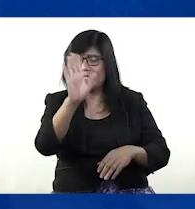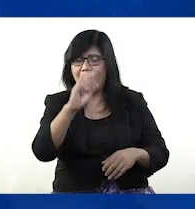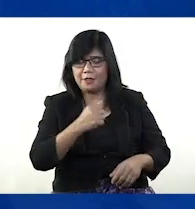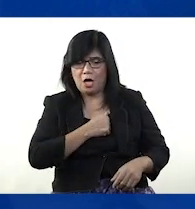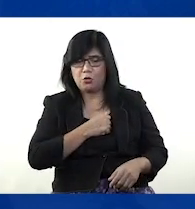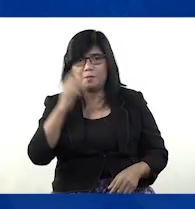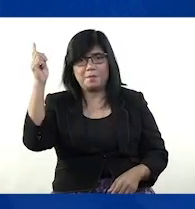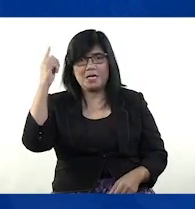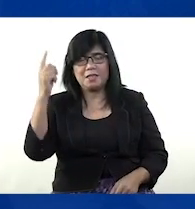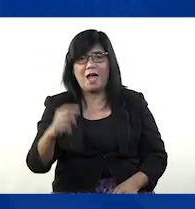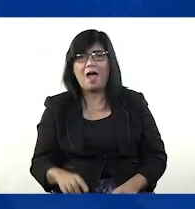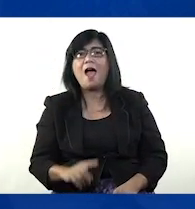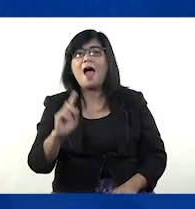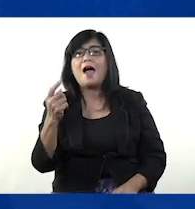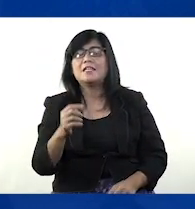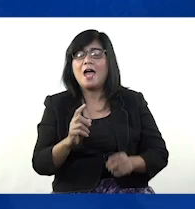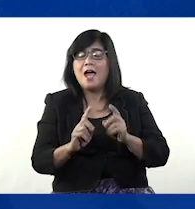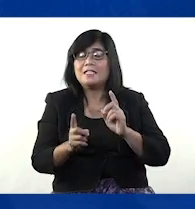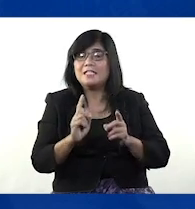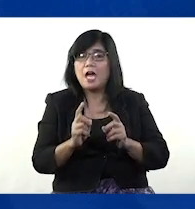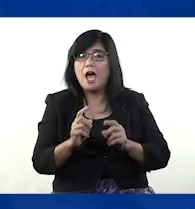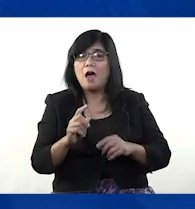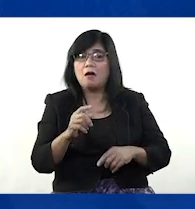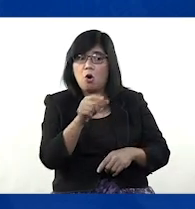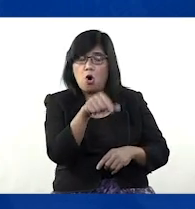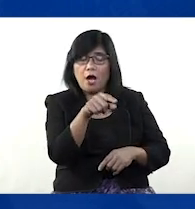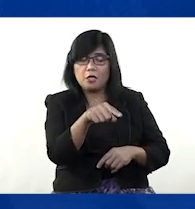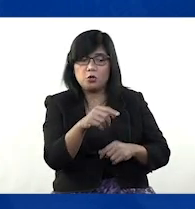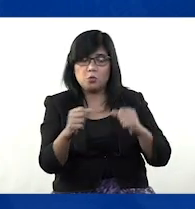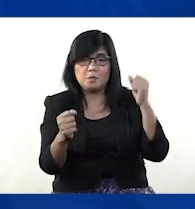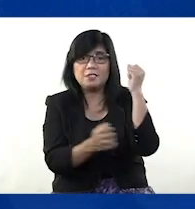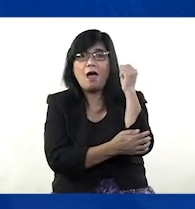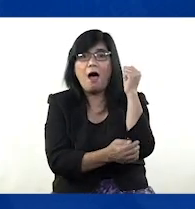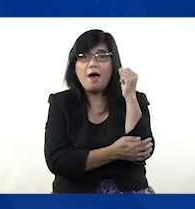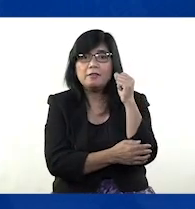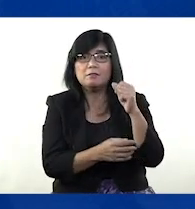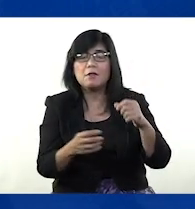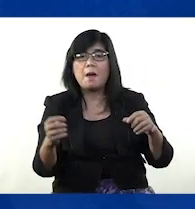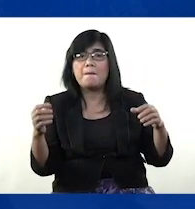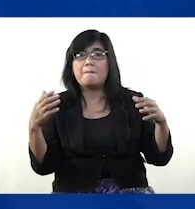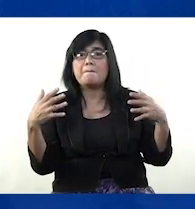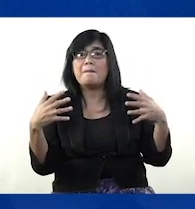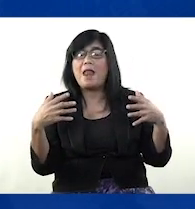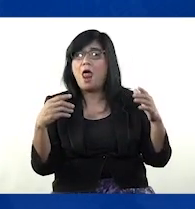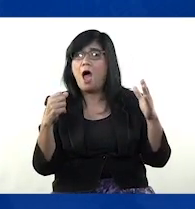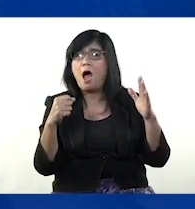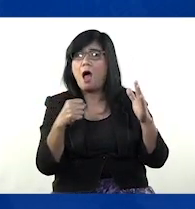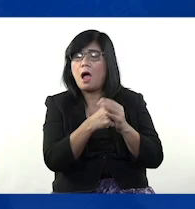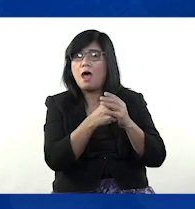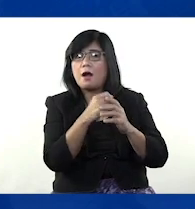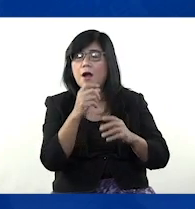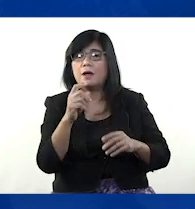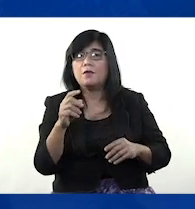pemerintah hanya jika ia berbuat jahat hanya jika ia melanggar firman Tuhan maukah kamu hidup tanpa takut kepada